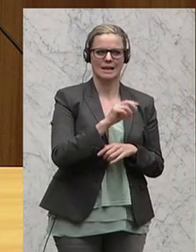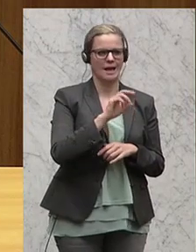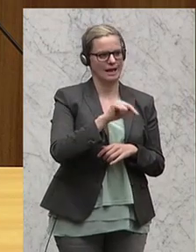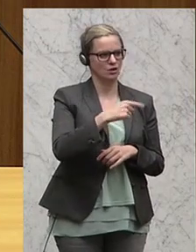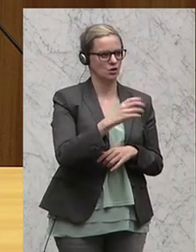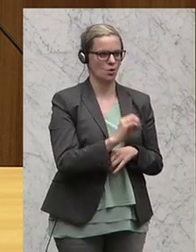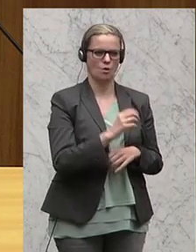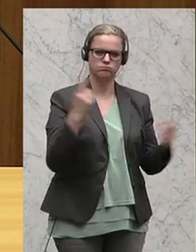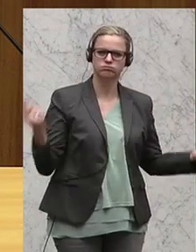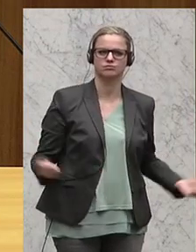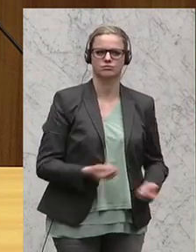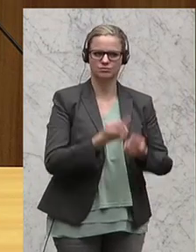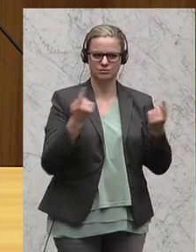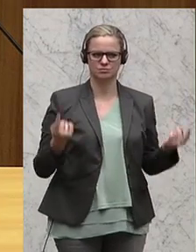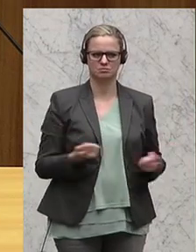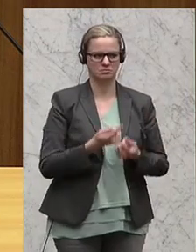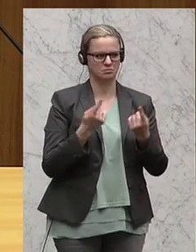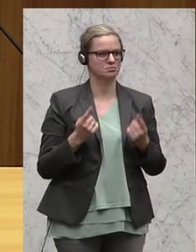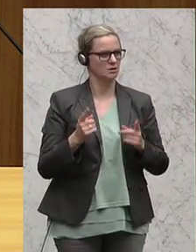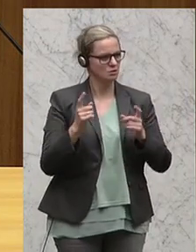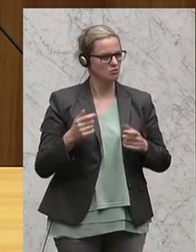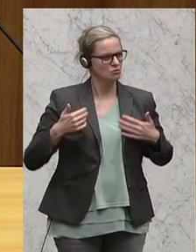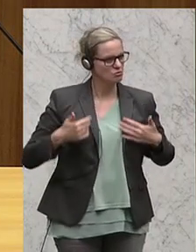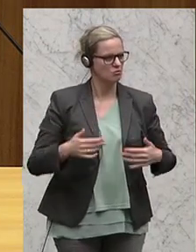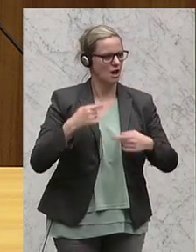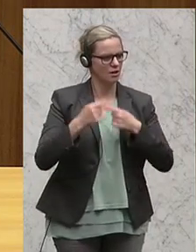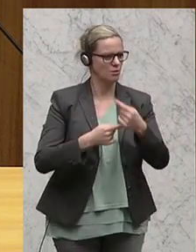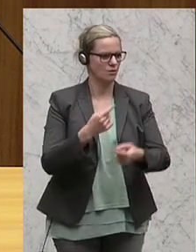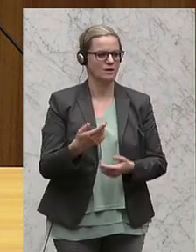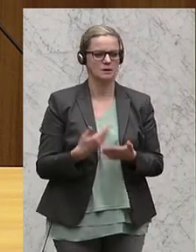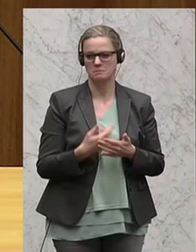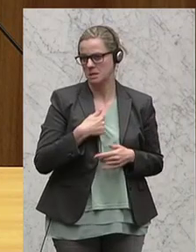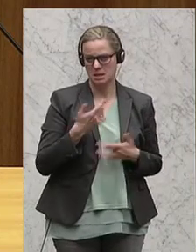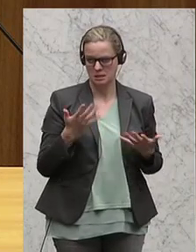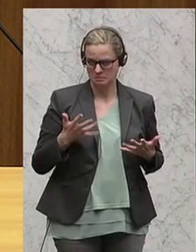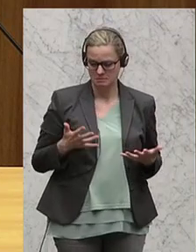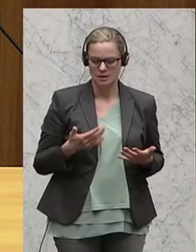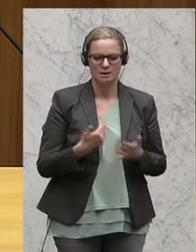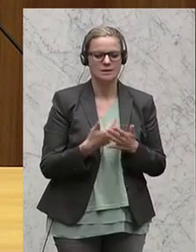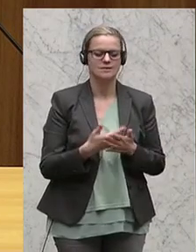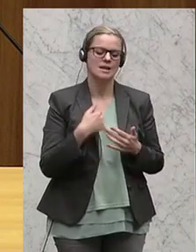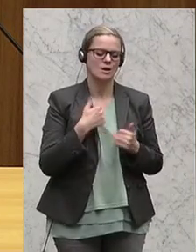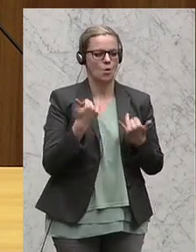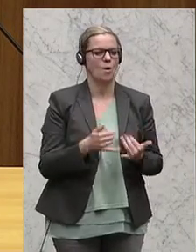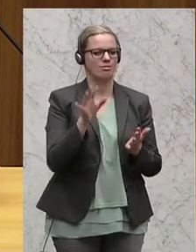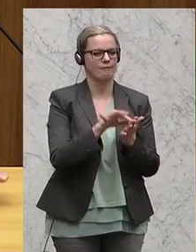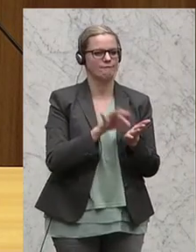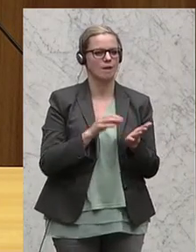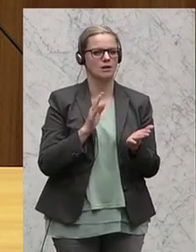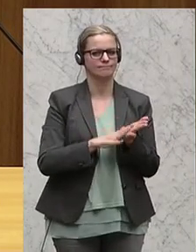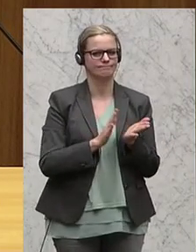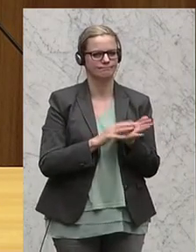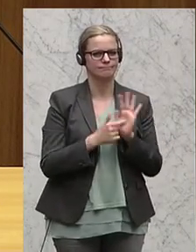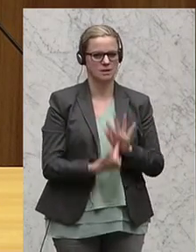angelegte Kampagnen zu starten und durchzuführen, nutze ich heute die Gelegenheit, über Fakten zu berichten. Denn